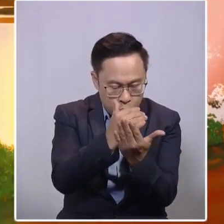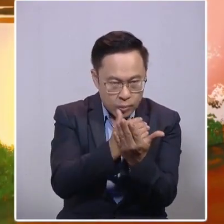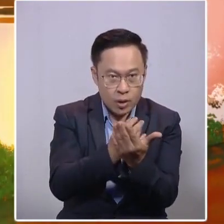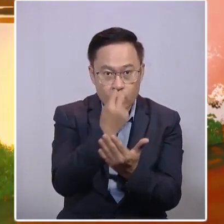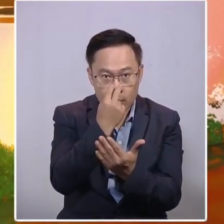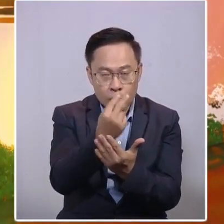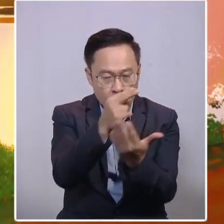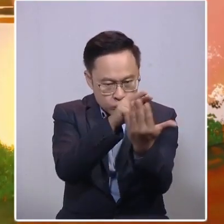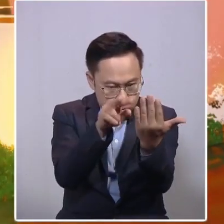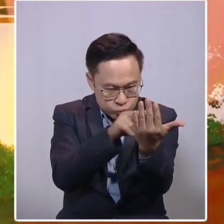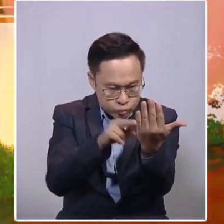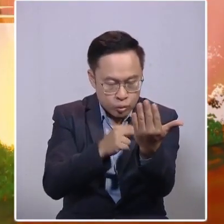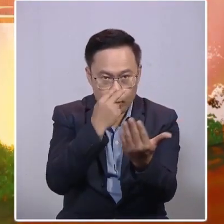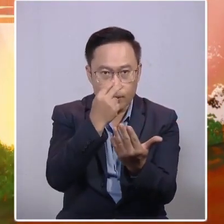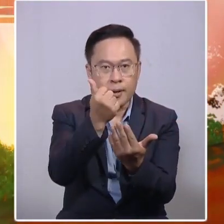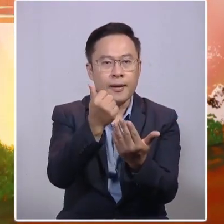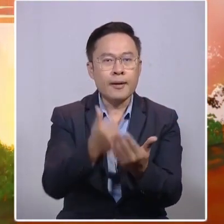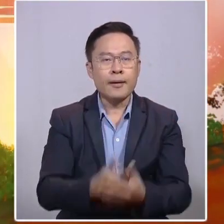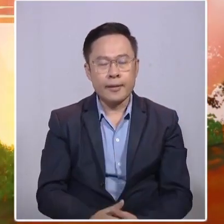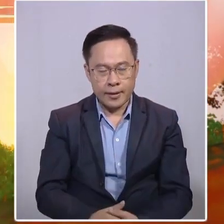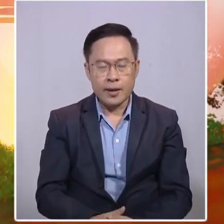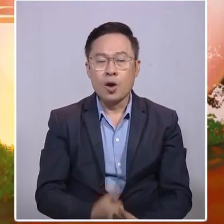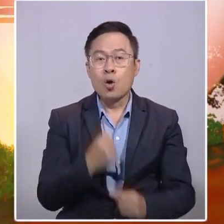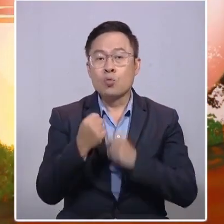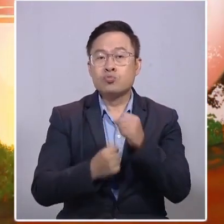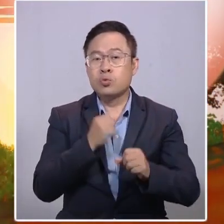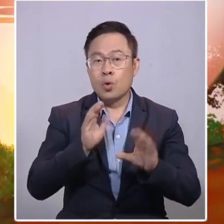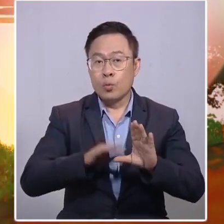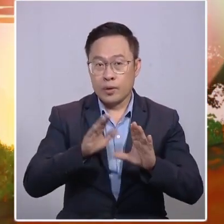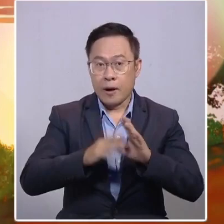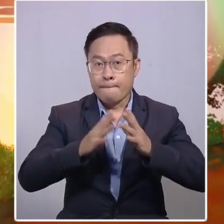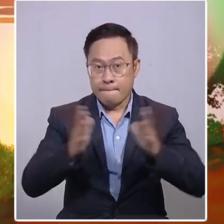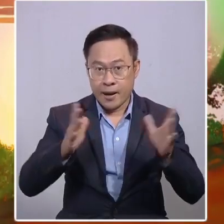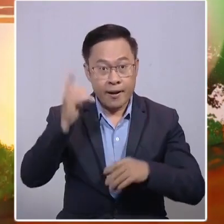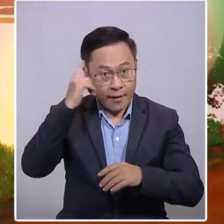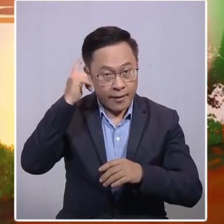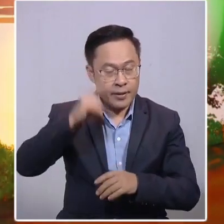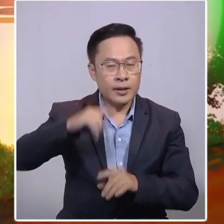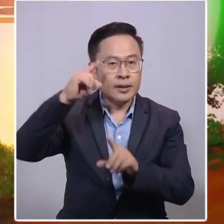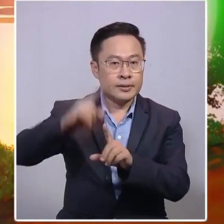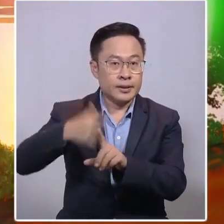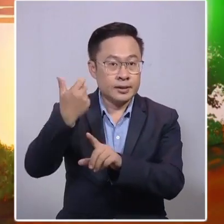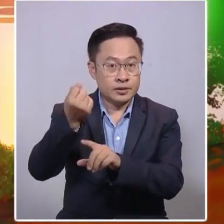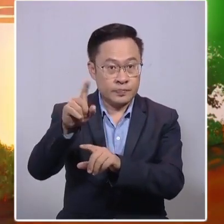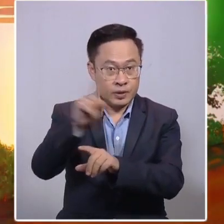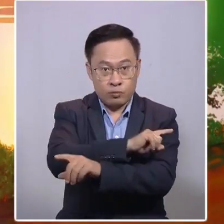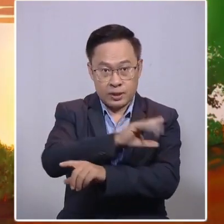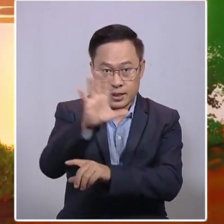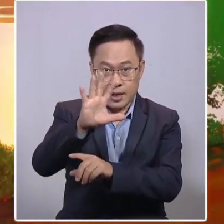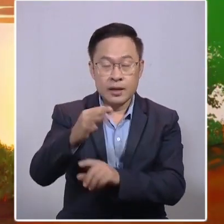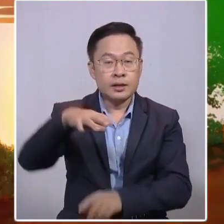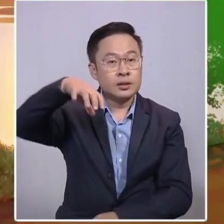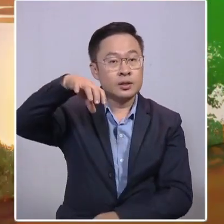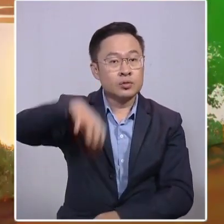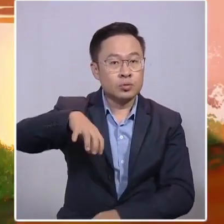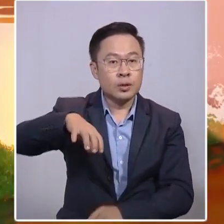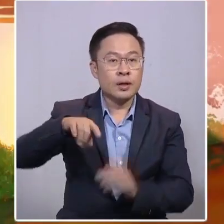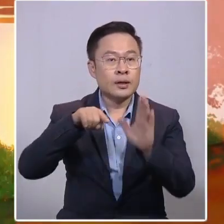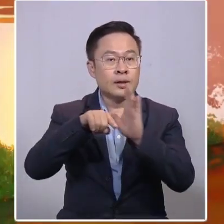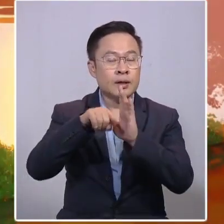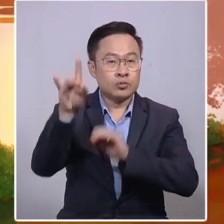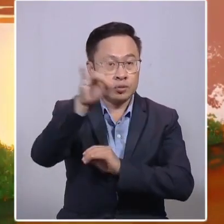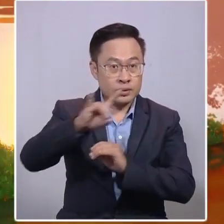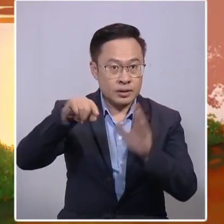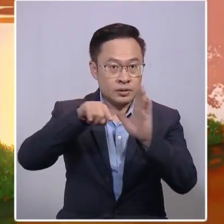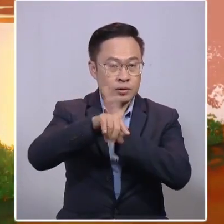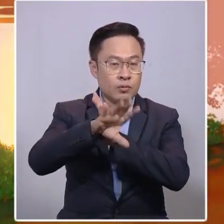MCOT Run 2023ได้นะครับมาวิ่งกันเยอะๆนะครับสนามแรก 5พฤศจิกายนนี้นะครับที่สวนสาตเปิดเขาวเขียวจังหวัด